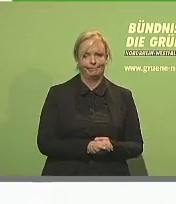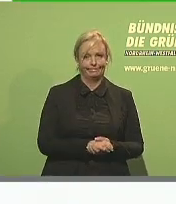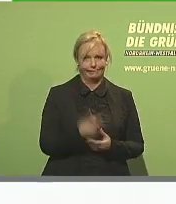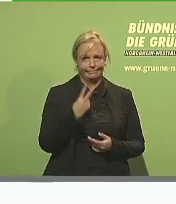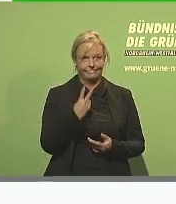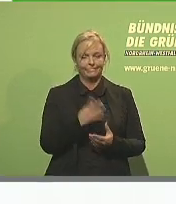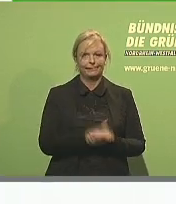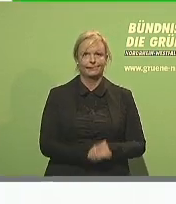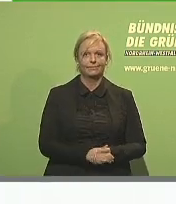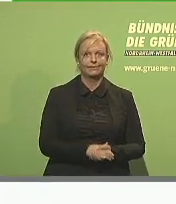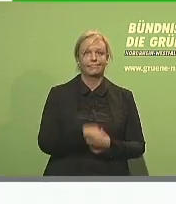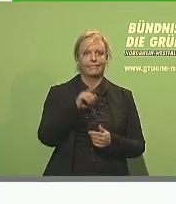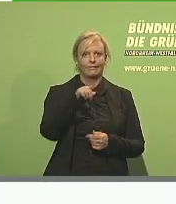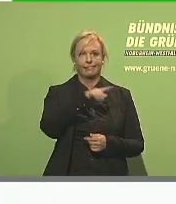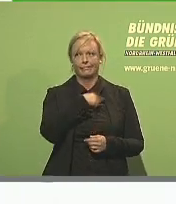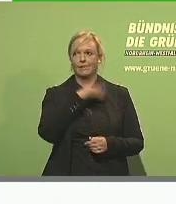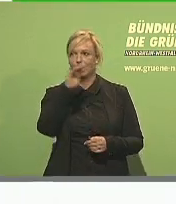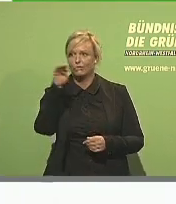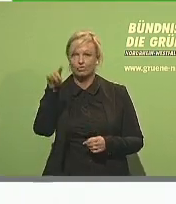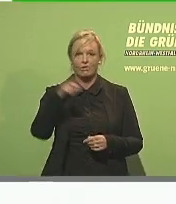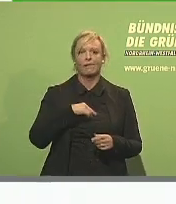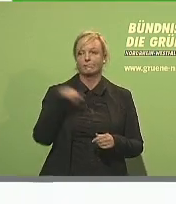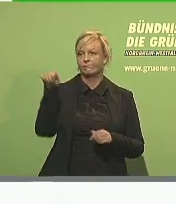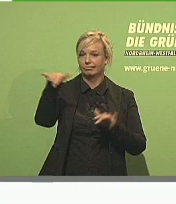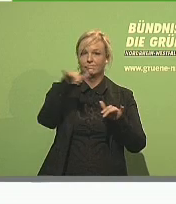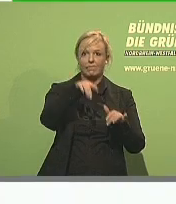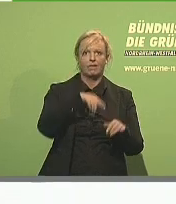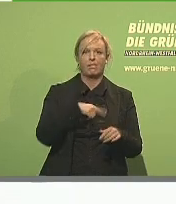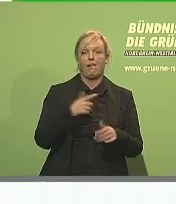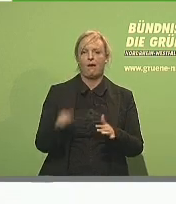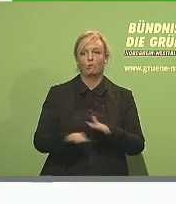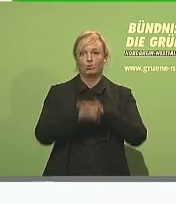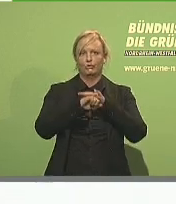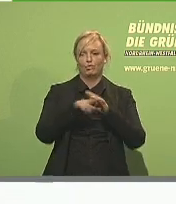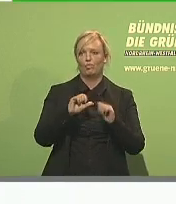gibt es fleißige Helferlein hier im Saal, die euch unterstützen und